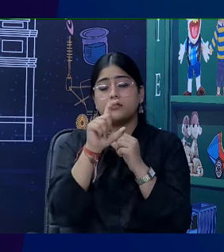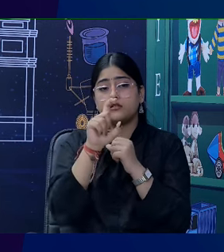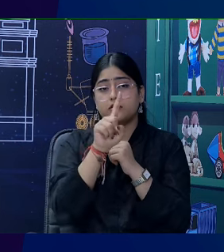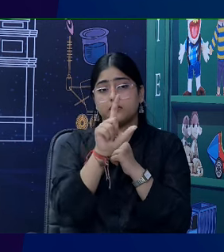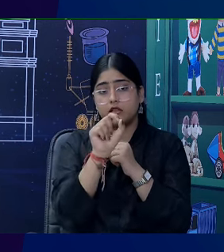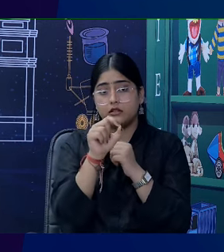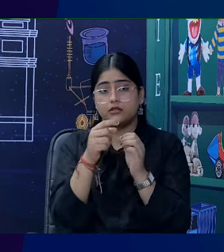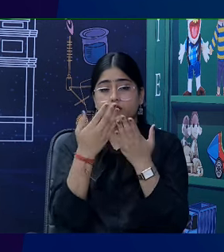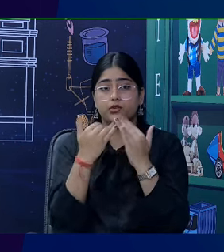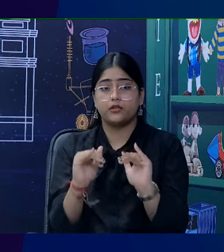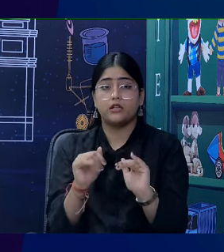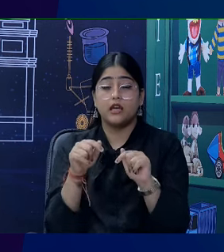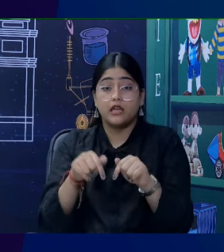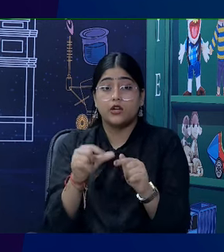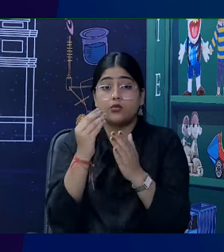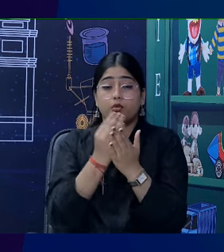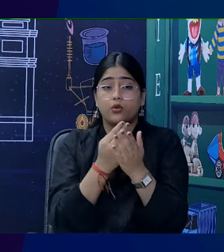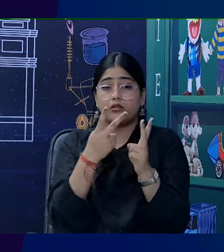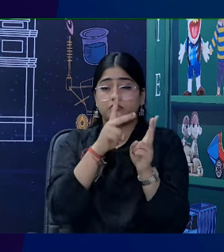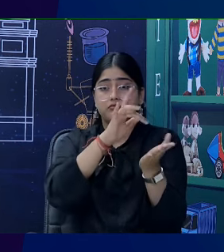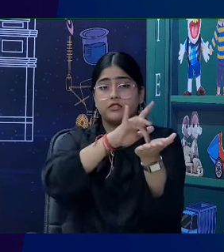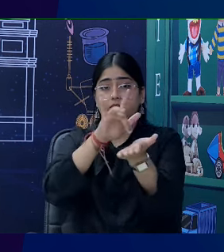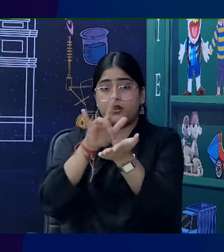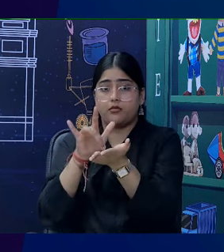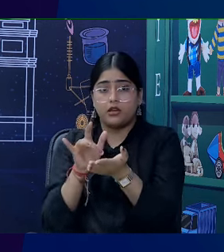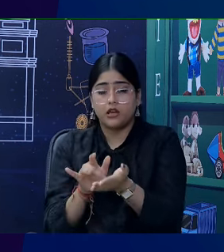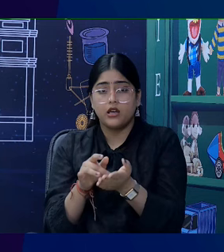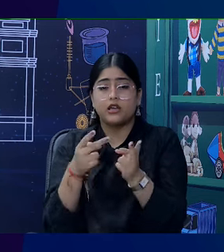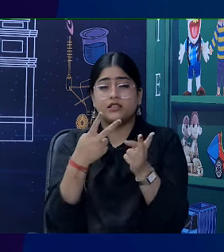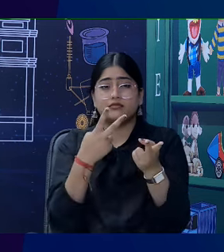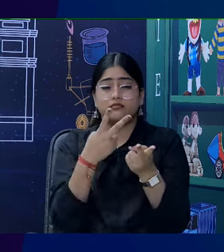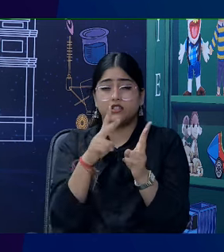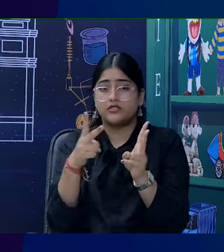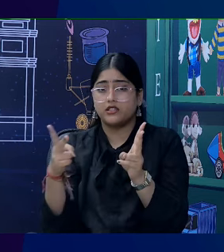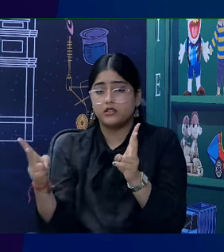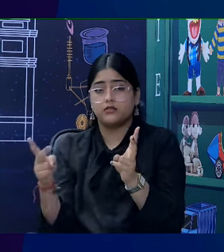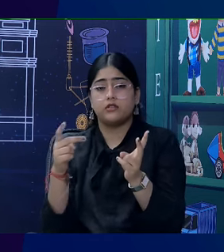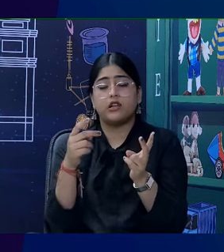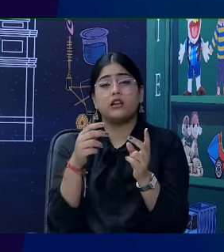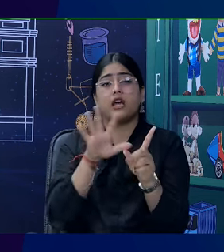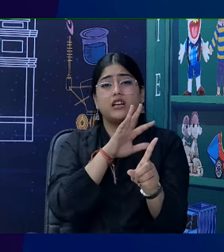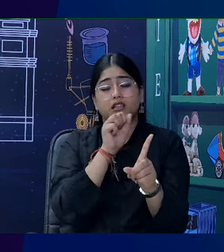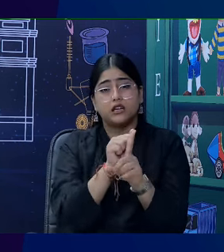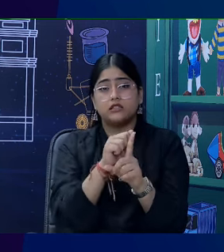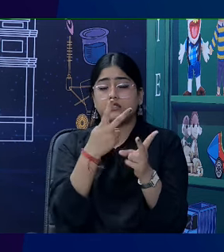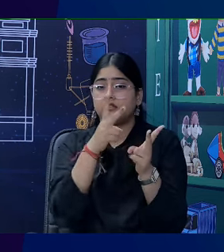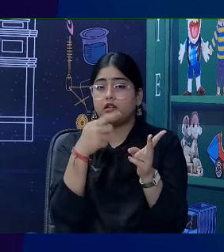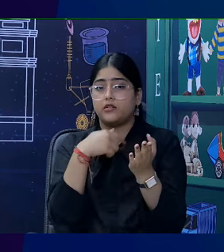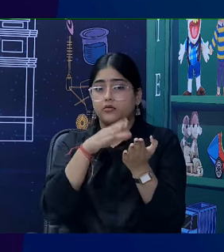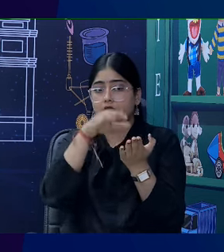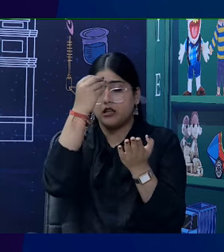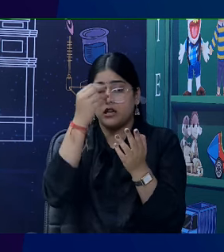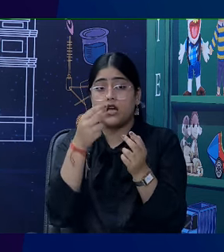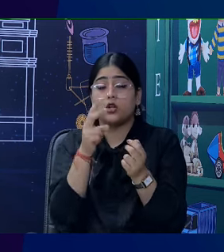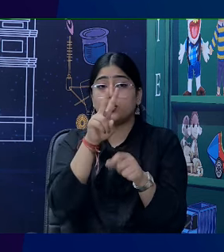लिए तो यहां पर हमने जो विभिन्न राज्य हैं भारत के उनकी क्षेत्रीय संस्कृतियों हैं उनके बारे में समझा और हमारे अगले सत्र में यानी 2